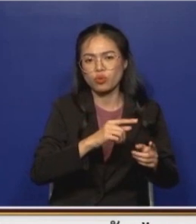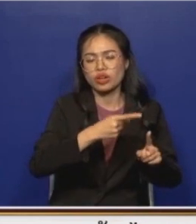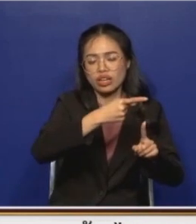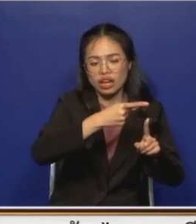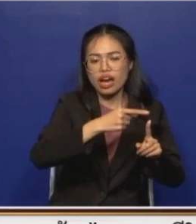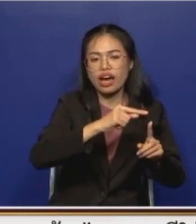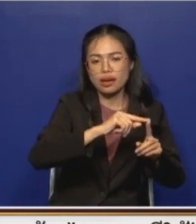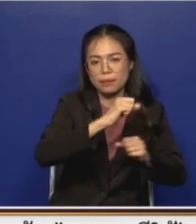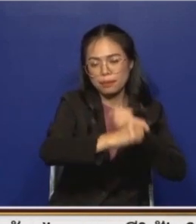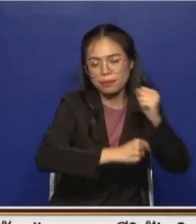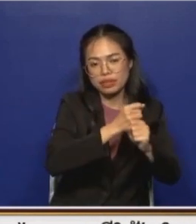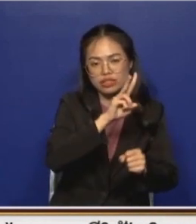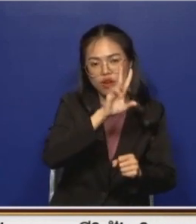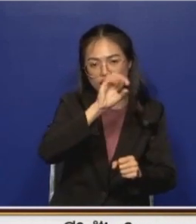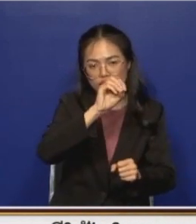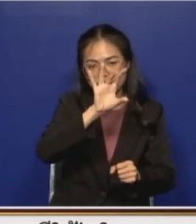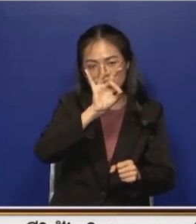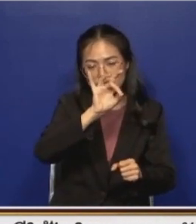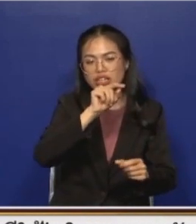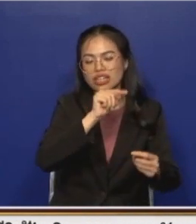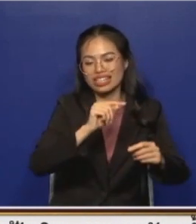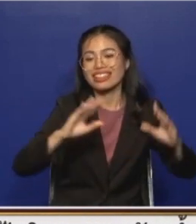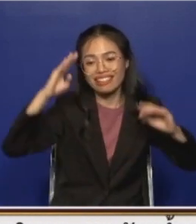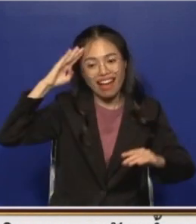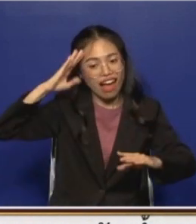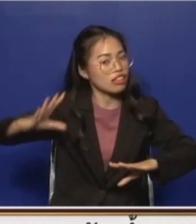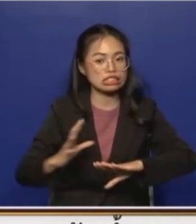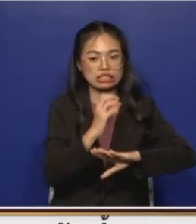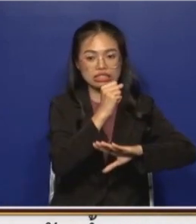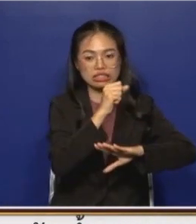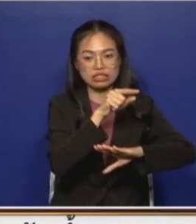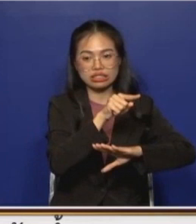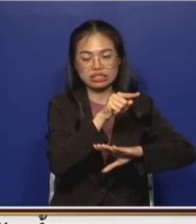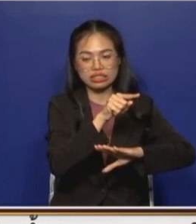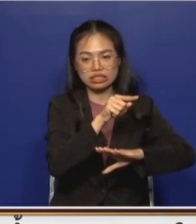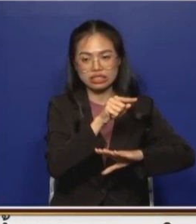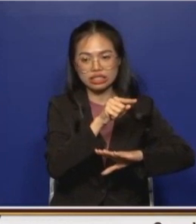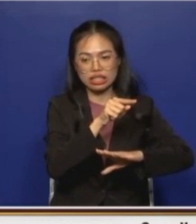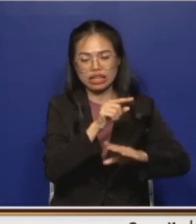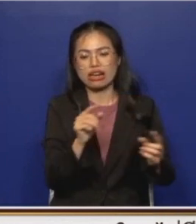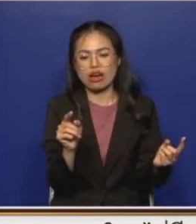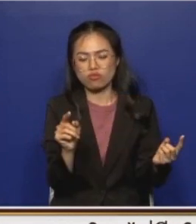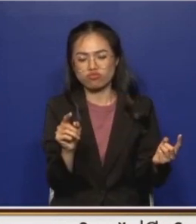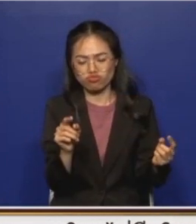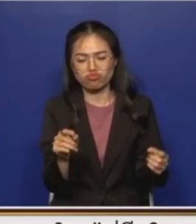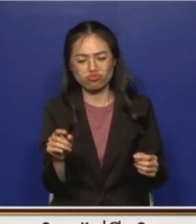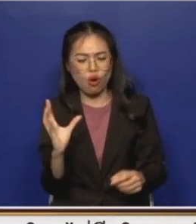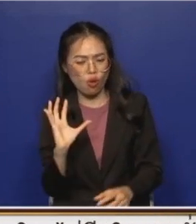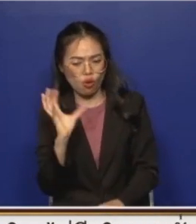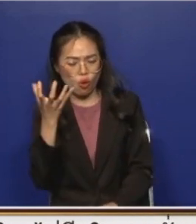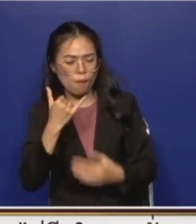นูญของปี50ฮะเราถูกต่อต้านจากสังคมโลกดังเดียวท่านจะได้เห็นว่ามันจริงหรือเปล่านะ